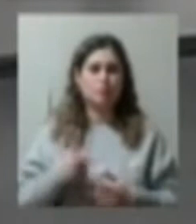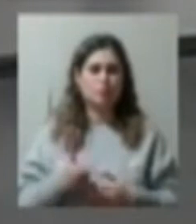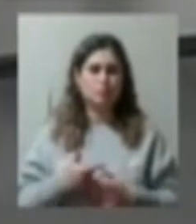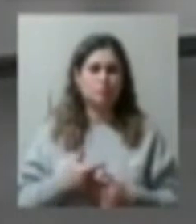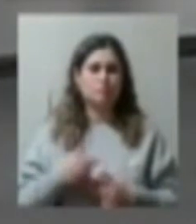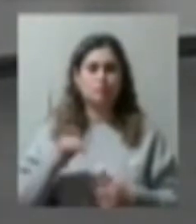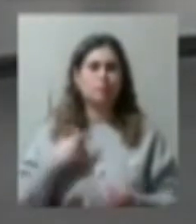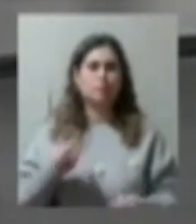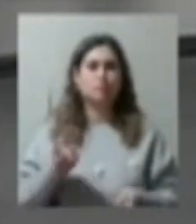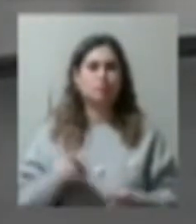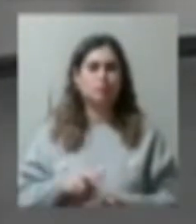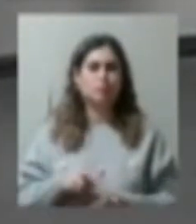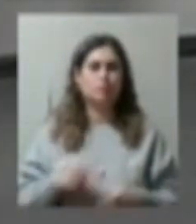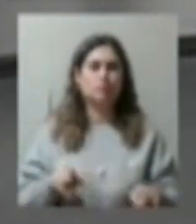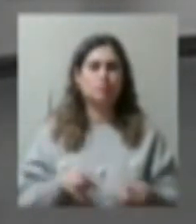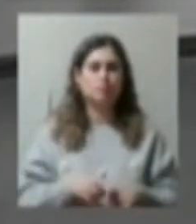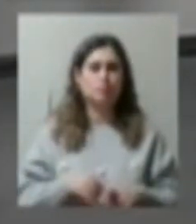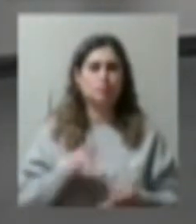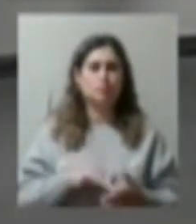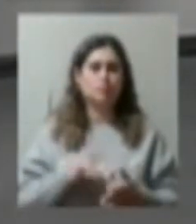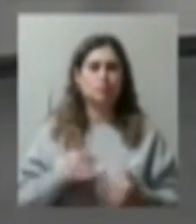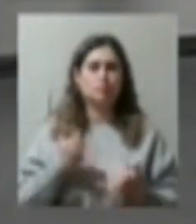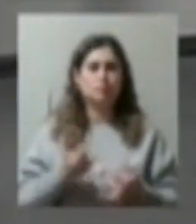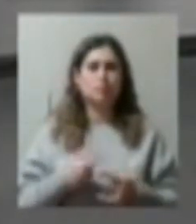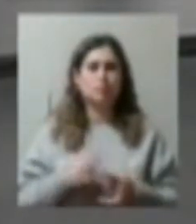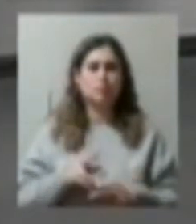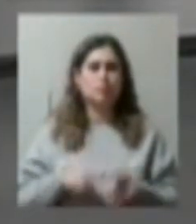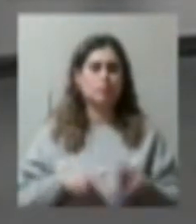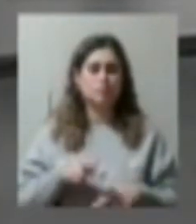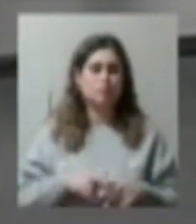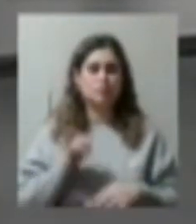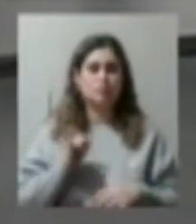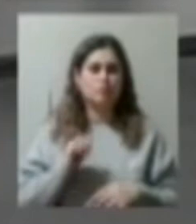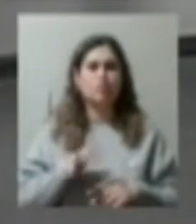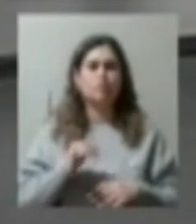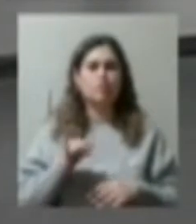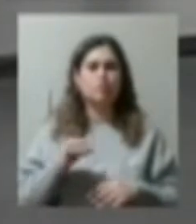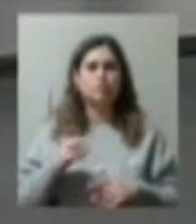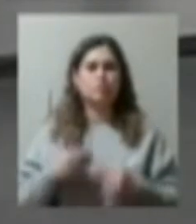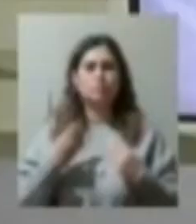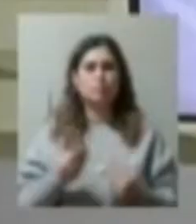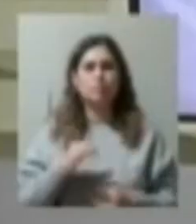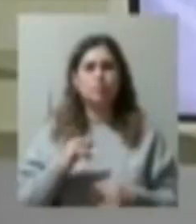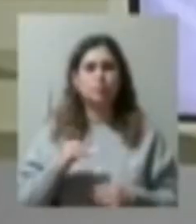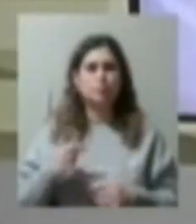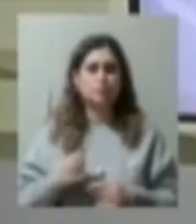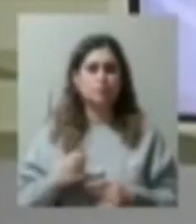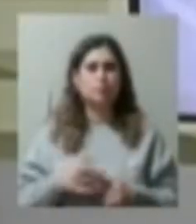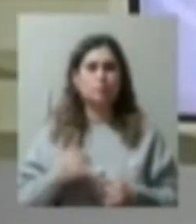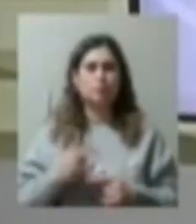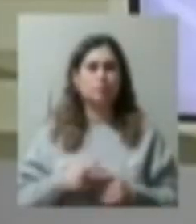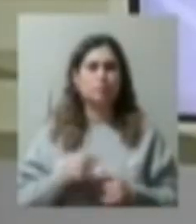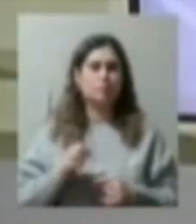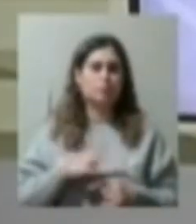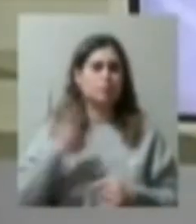ми залишаємося таким центром, і зараз це вибудовується інформаційно, надання послуг. Я, мабуть, думаю,